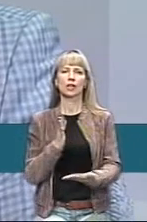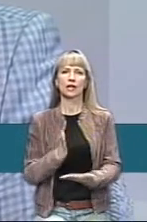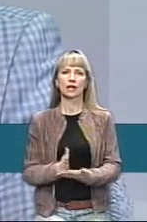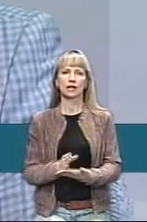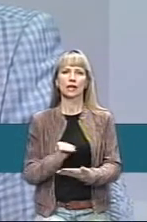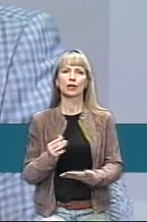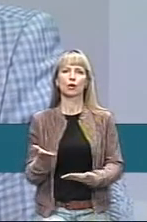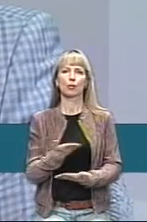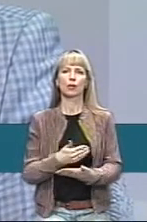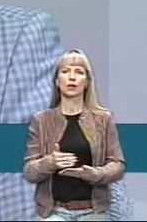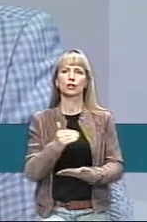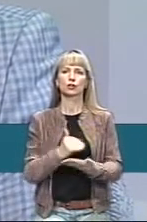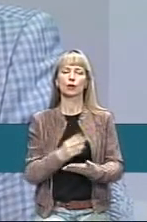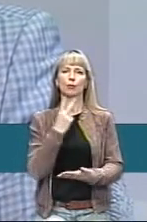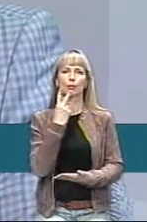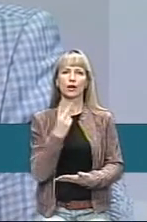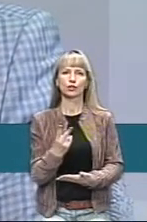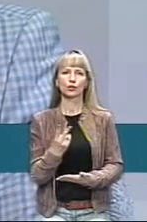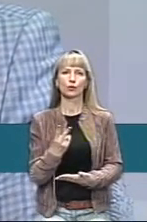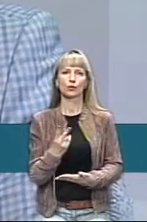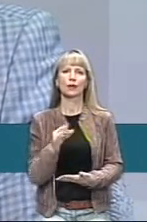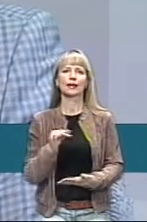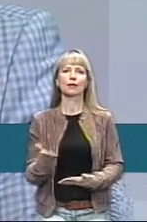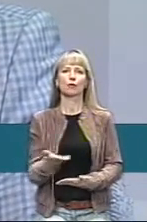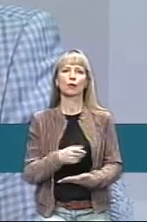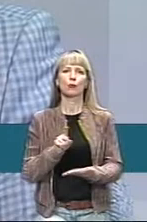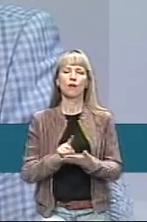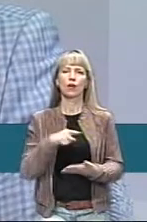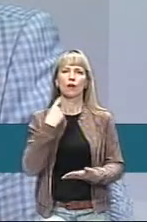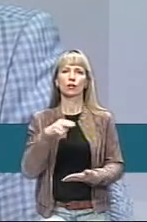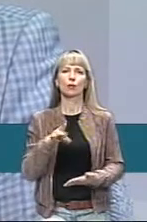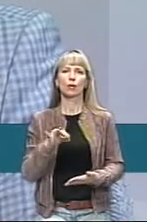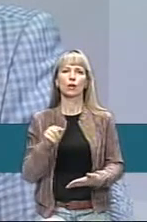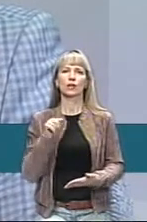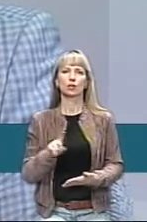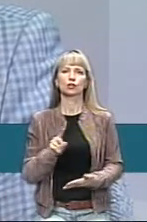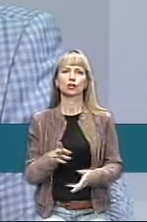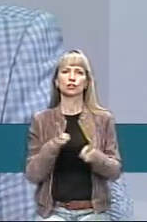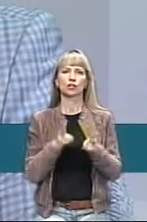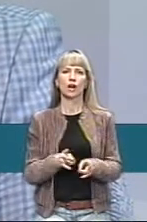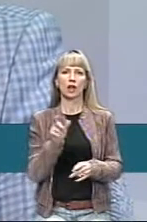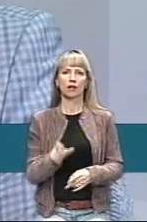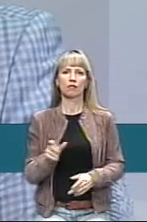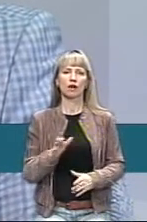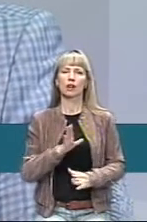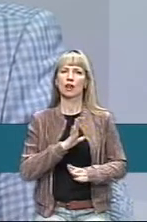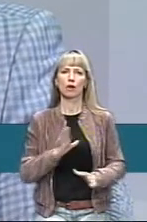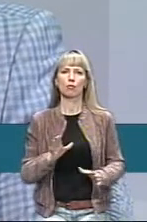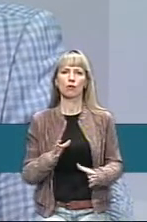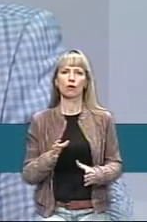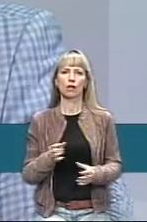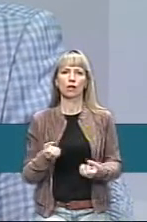ми результат бачимо, і ми повинні говорити про те, що жертви не були даремними.